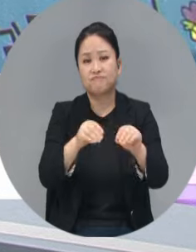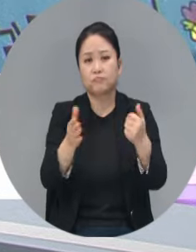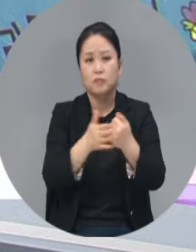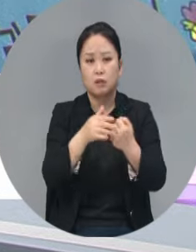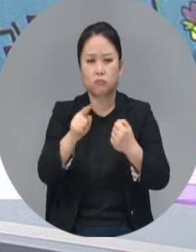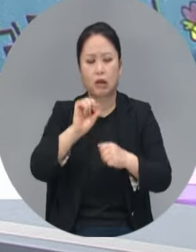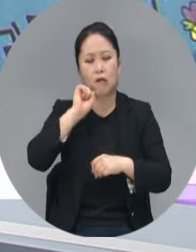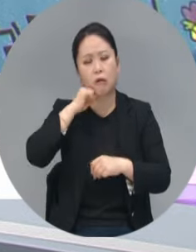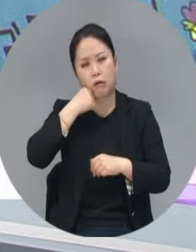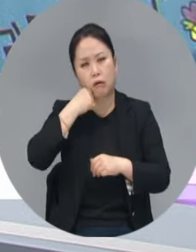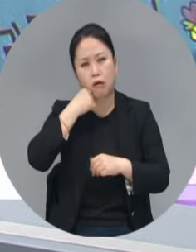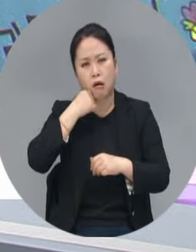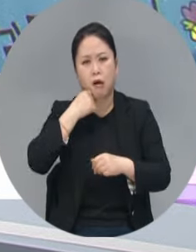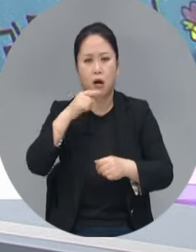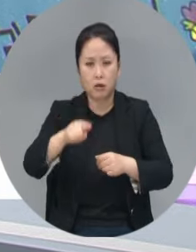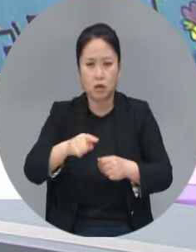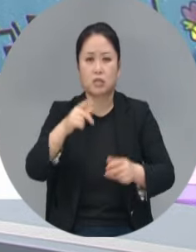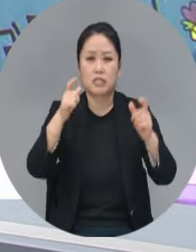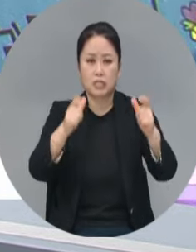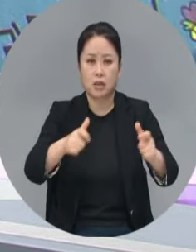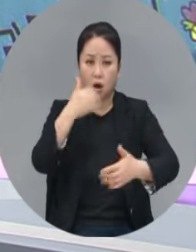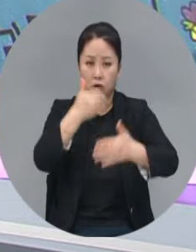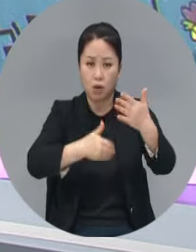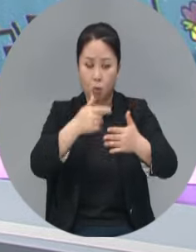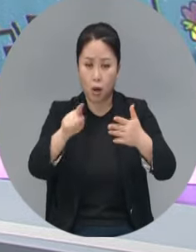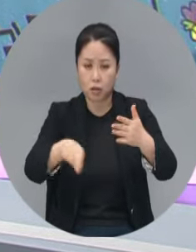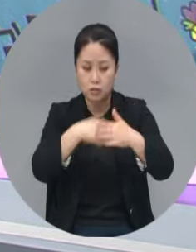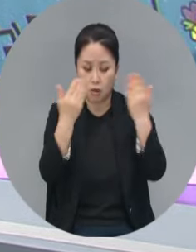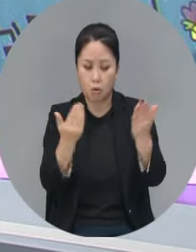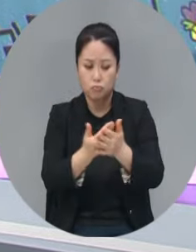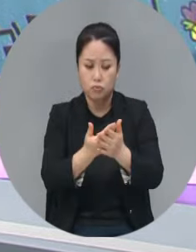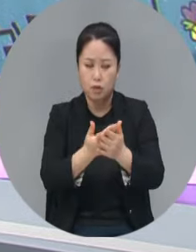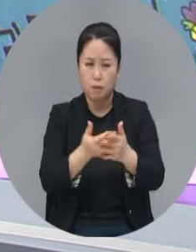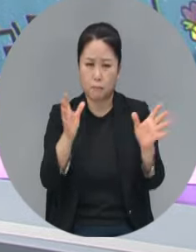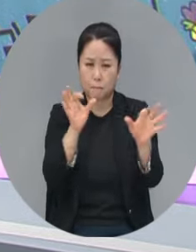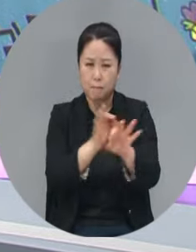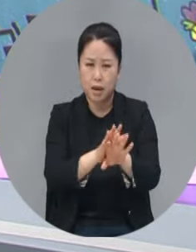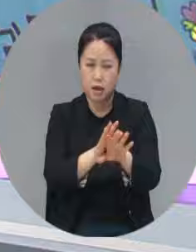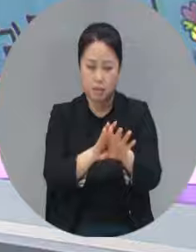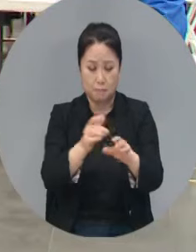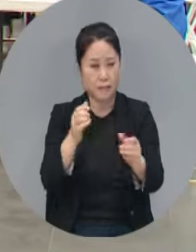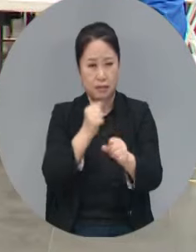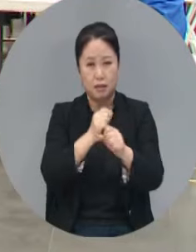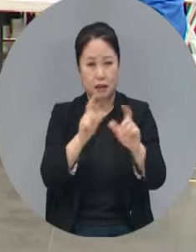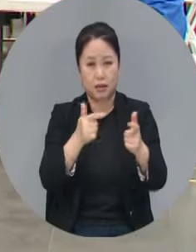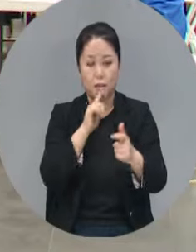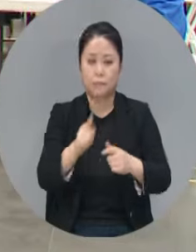고사 위기로 내모는 게 아니냐는 지적이 나옵니다. 서준석 기자입니다.